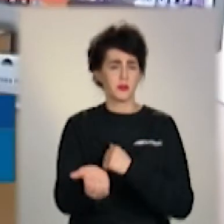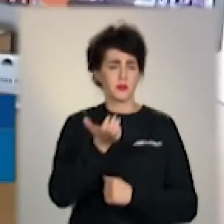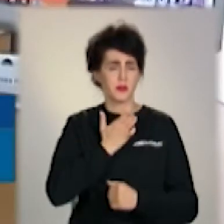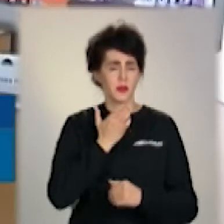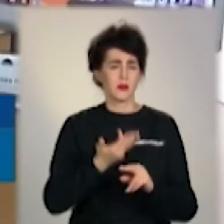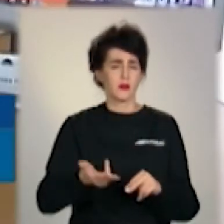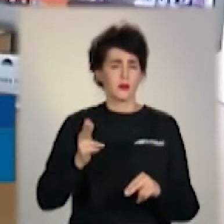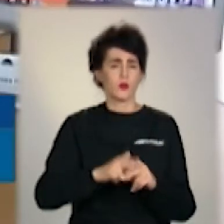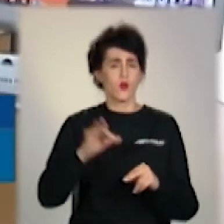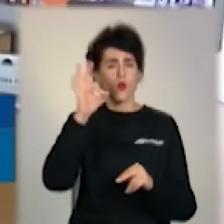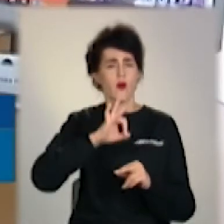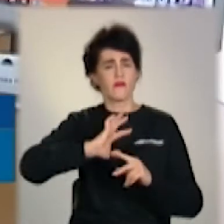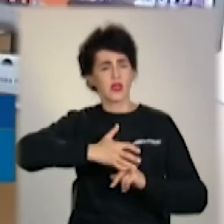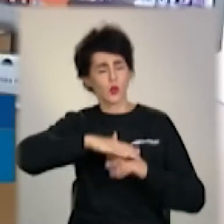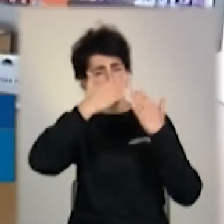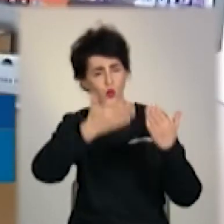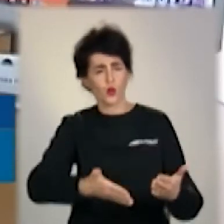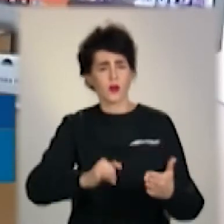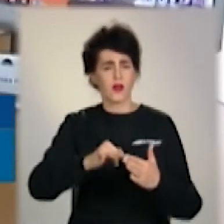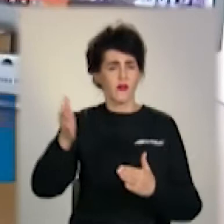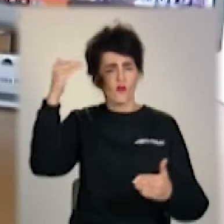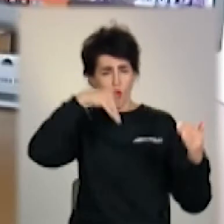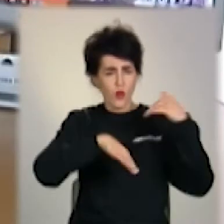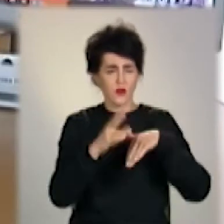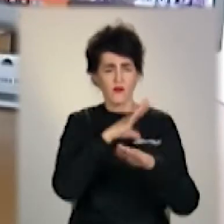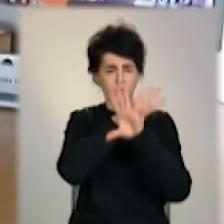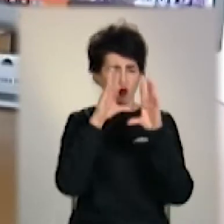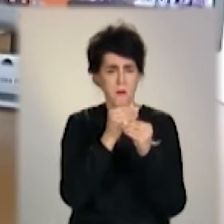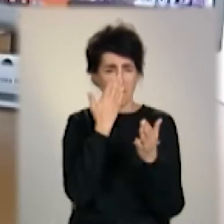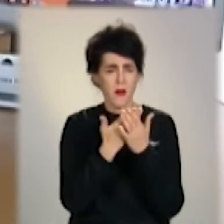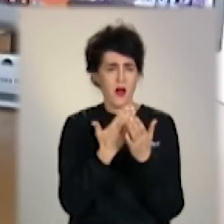види з вертольоту, і печери,